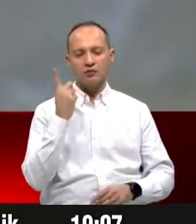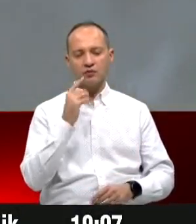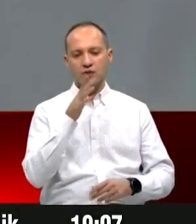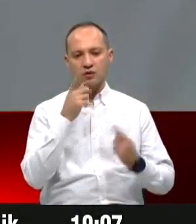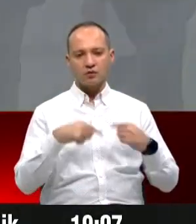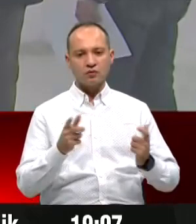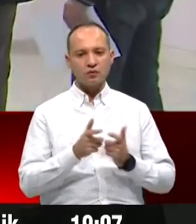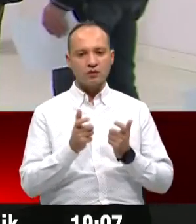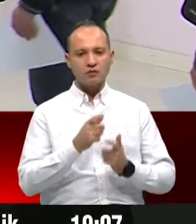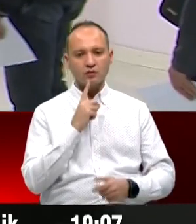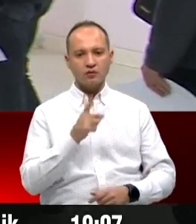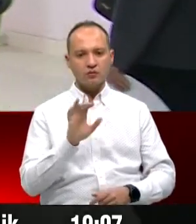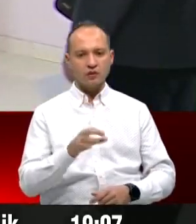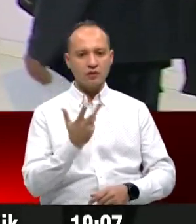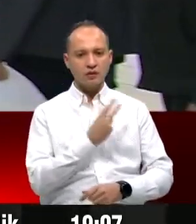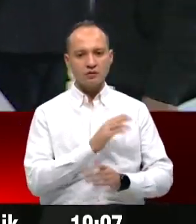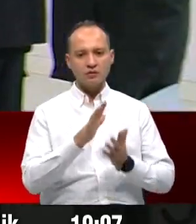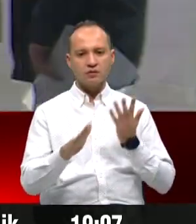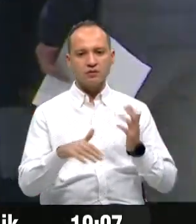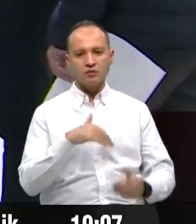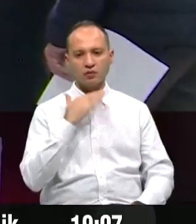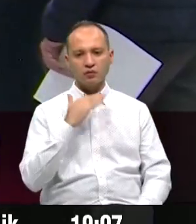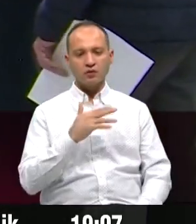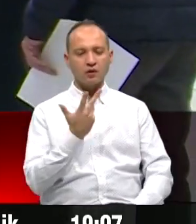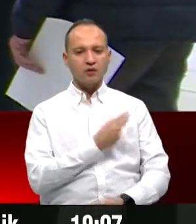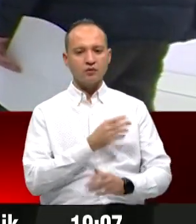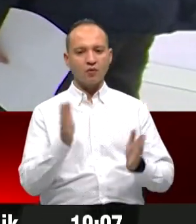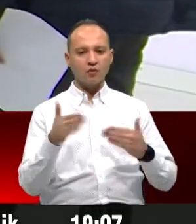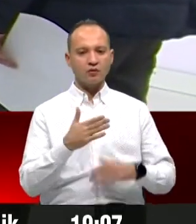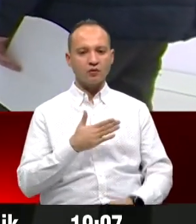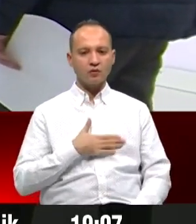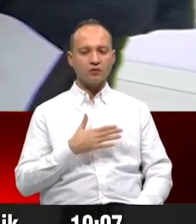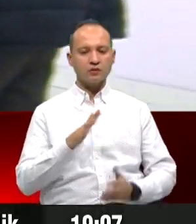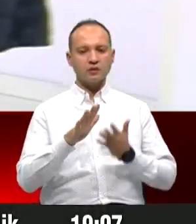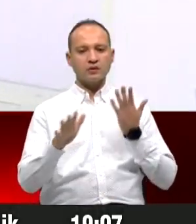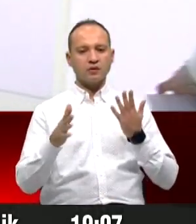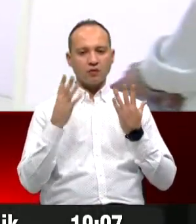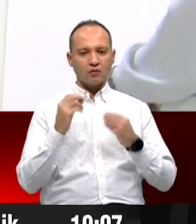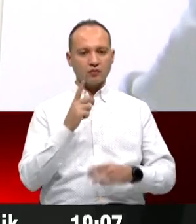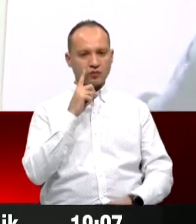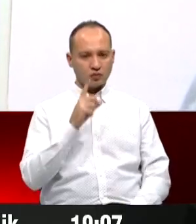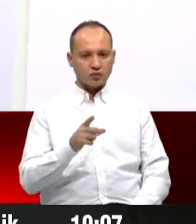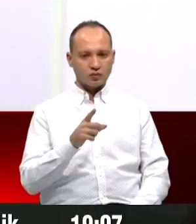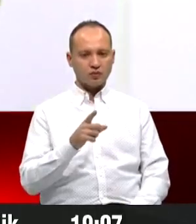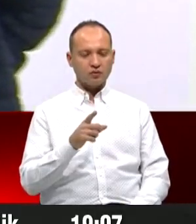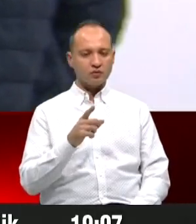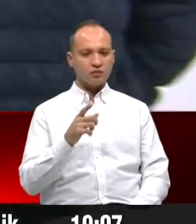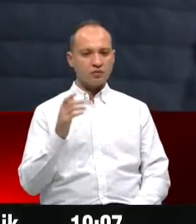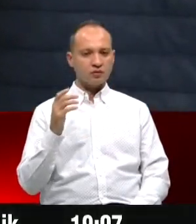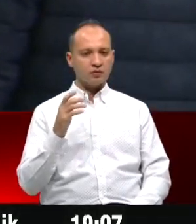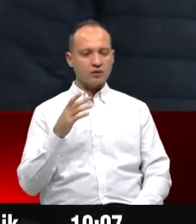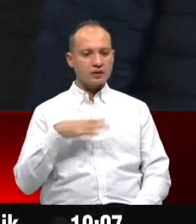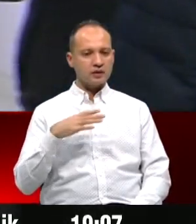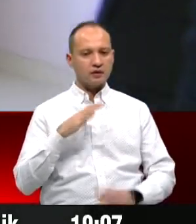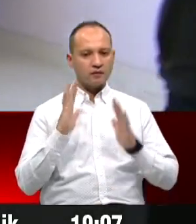bilim kurulunda verildi. Bugün aşı sıraları doldu. Aşı odalarının önünde kuyruklar olduğunu görüyoruz, ilginin yoğun